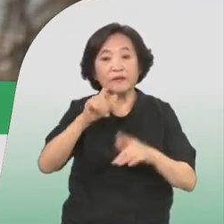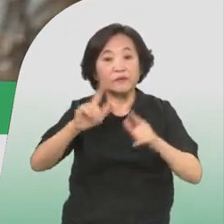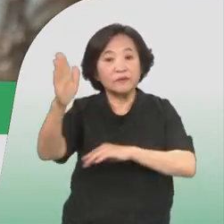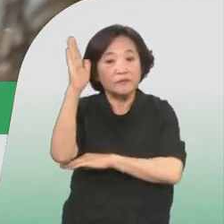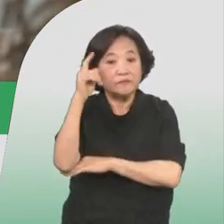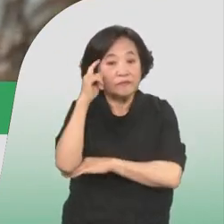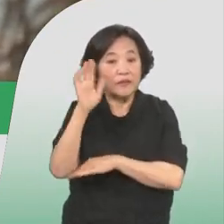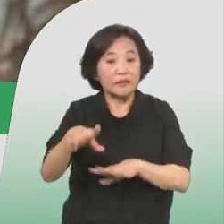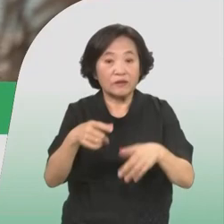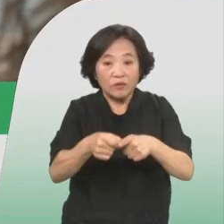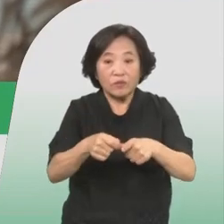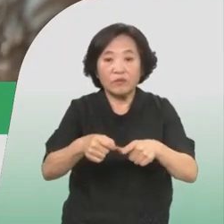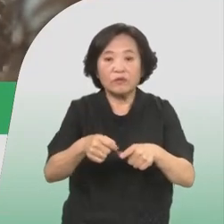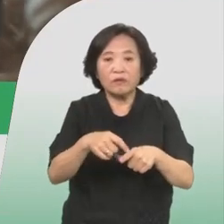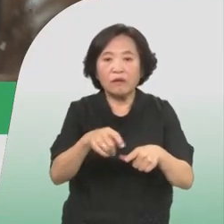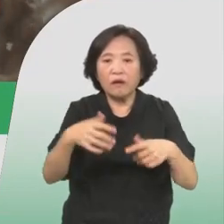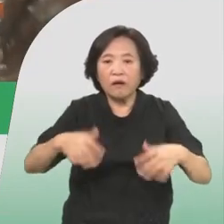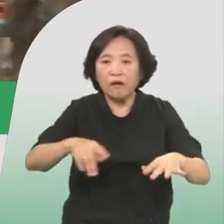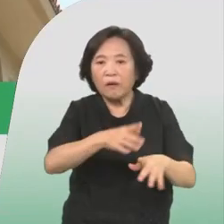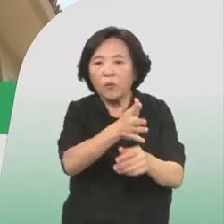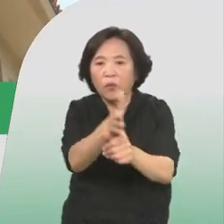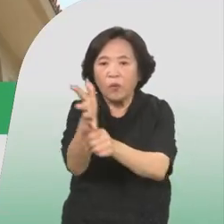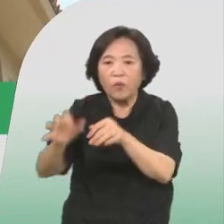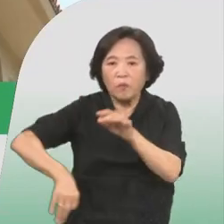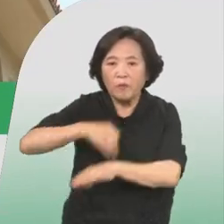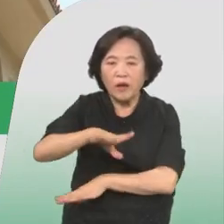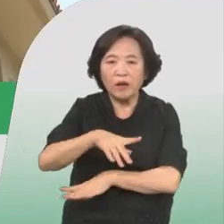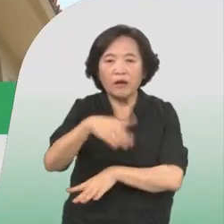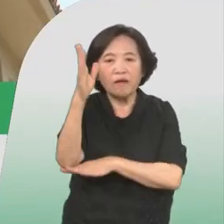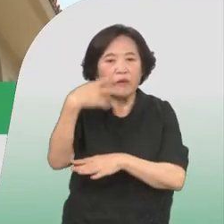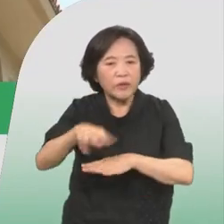案例当地公开征求民间投资业，因